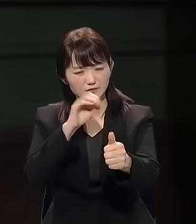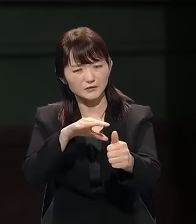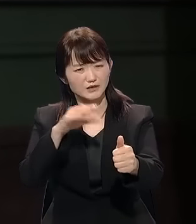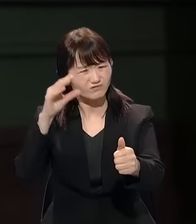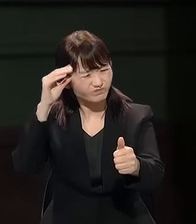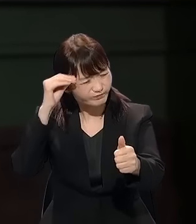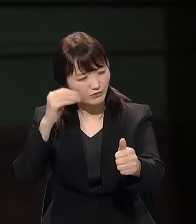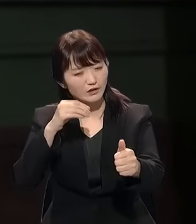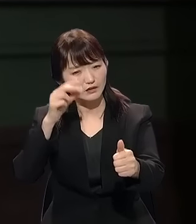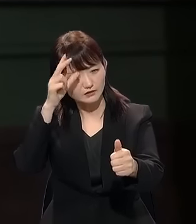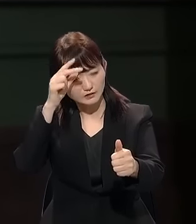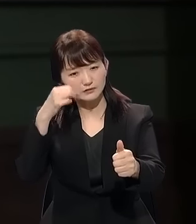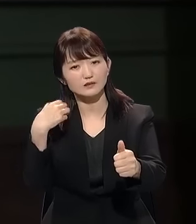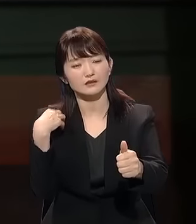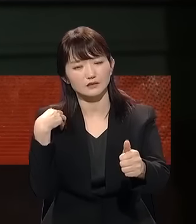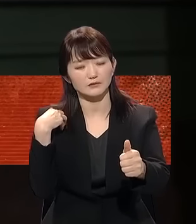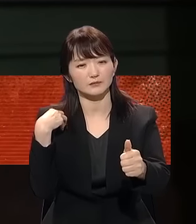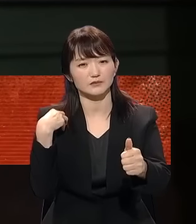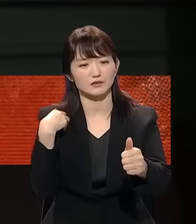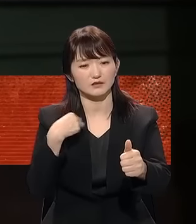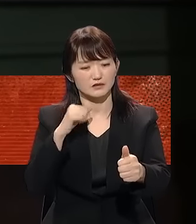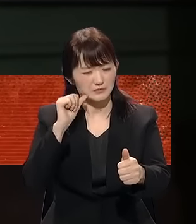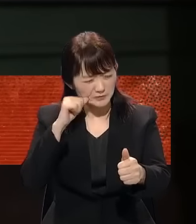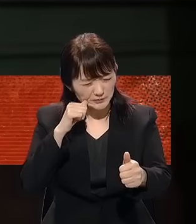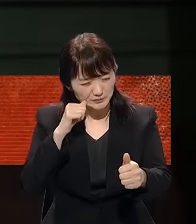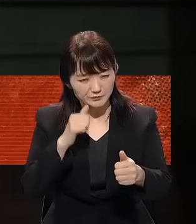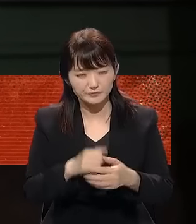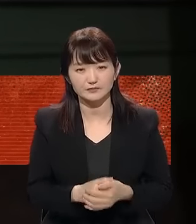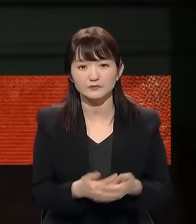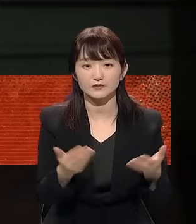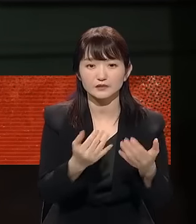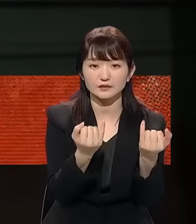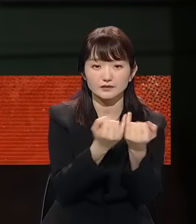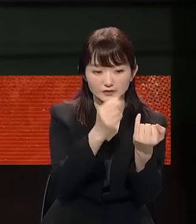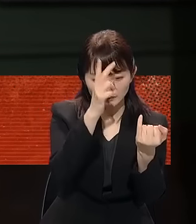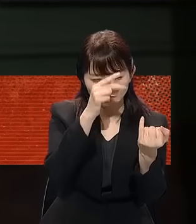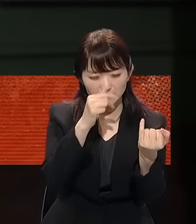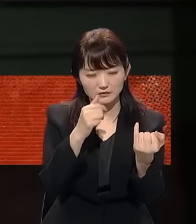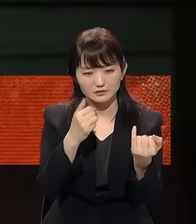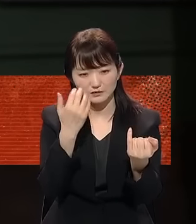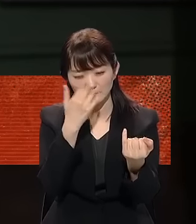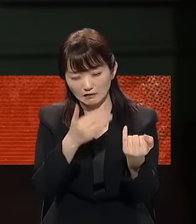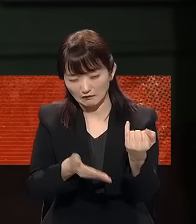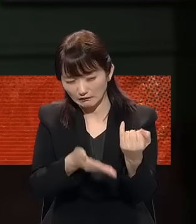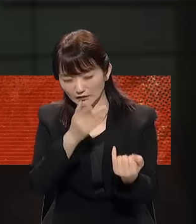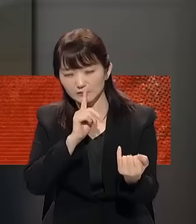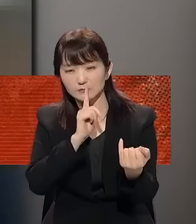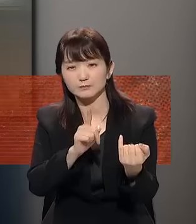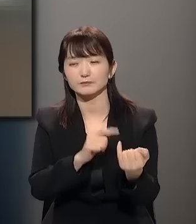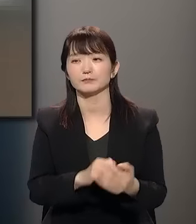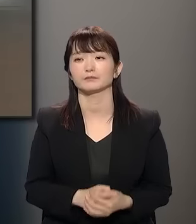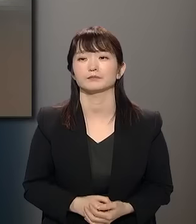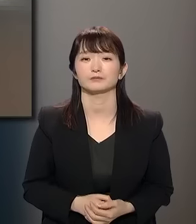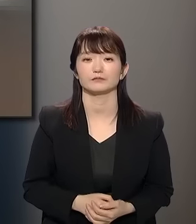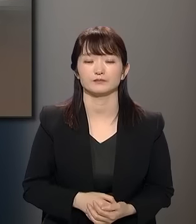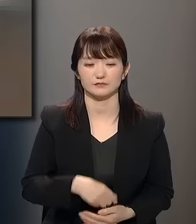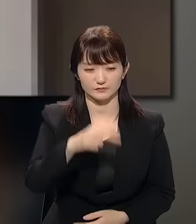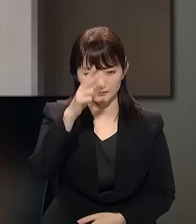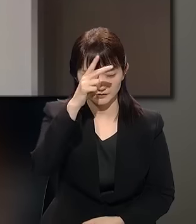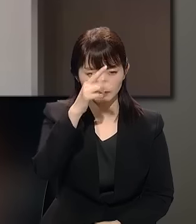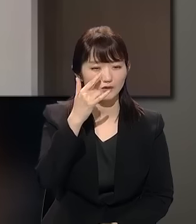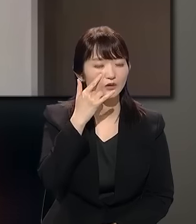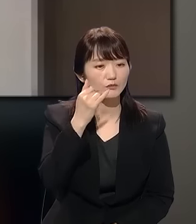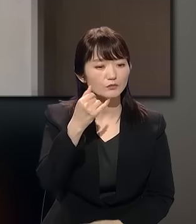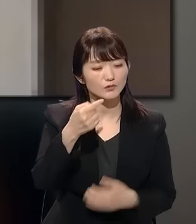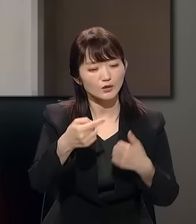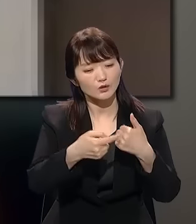경찰은 무슨 이렇게 조롱을 이어갔습니다 또 군무 중이던 여경을 성희롱하는 발언을 하기도 했고요 경찰들의 부모와 외모를